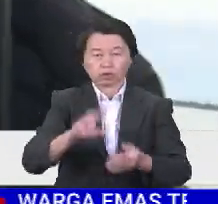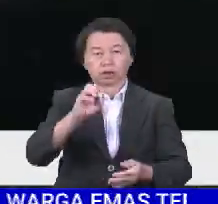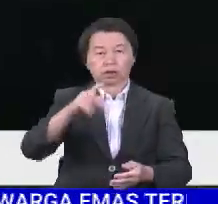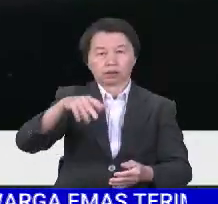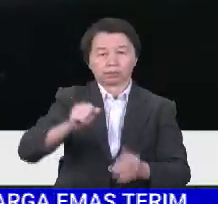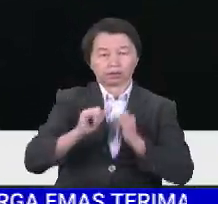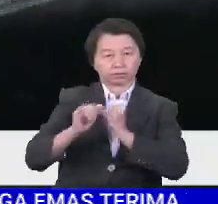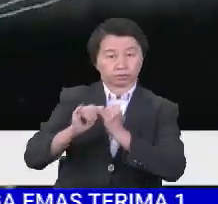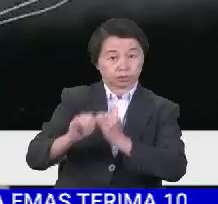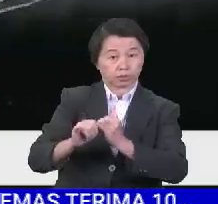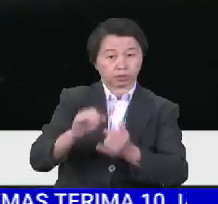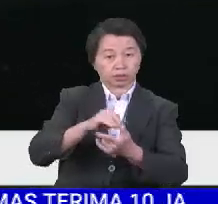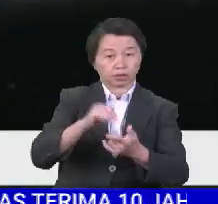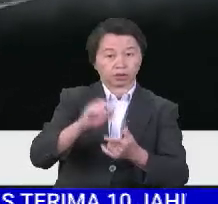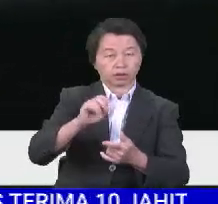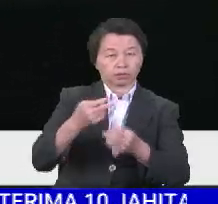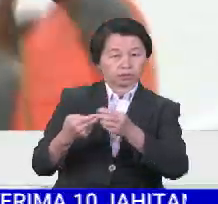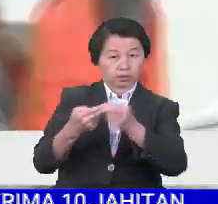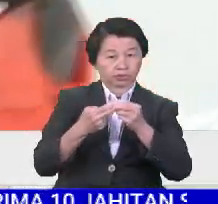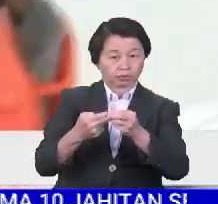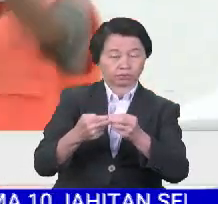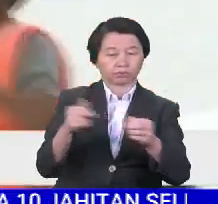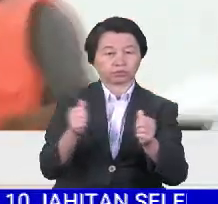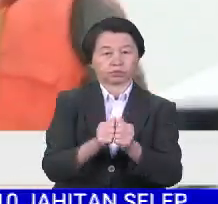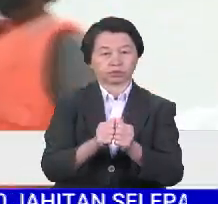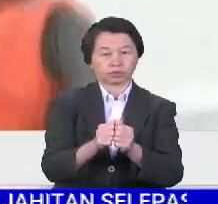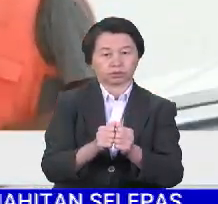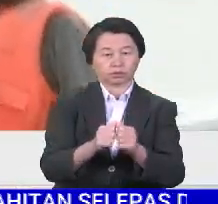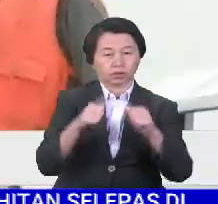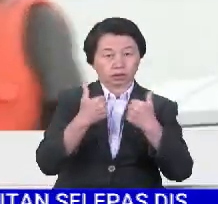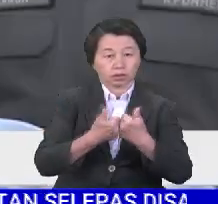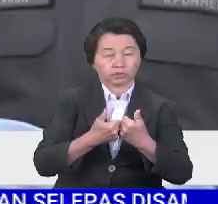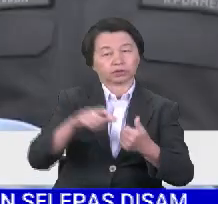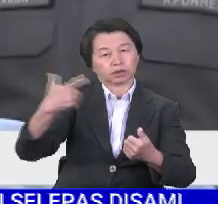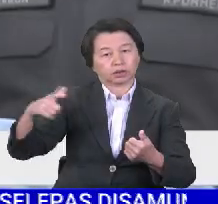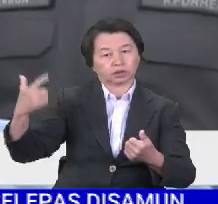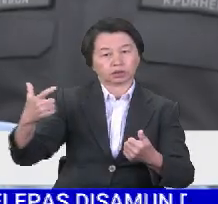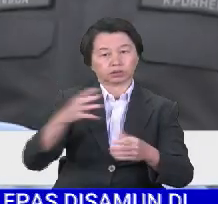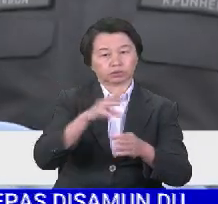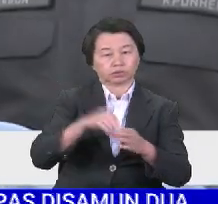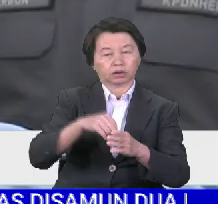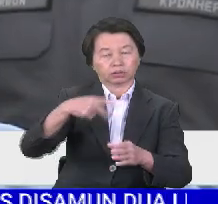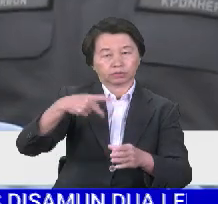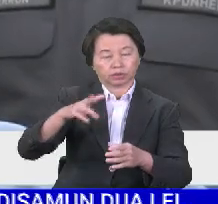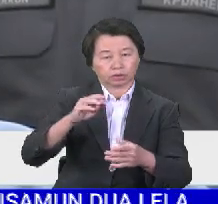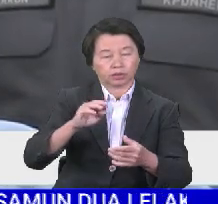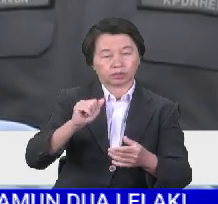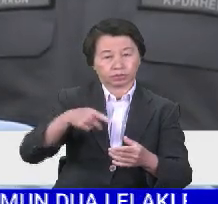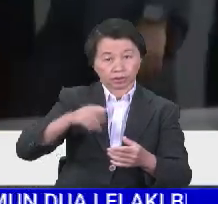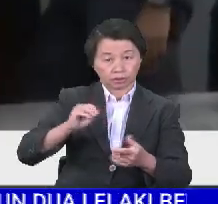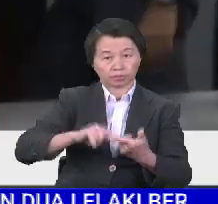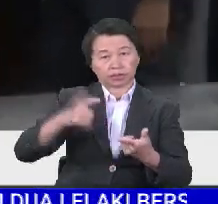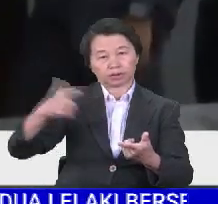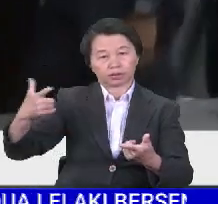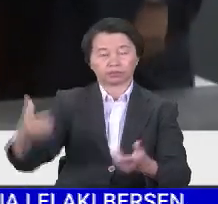operasi bersama ataupun operasi bersepadu dengan agensi pengkuasaan yang lain lah, termasuk PPM dan juga yang lain.